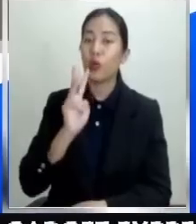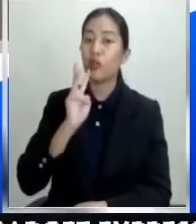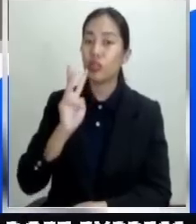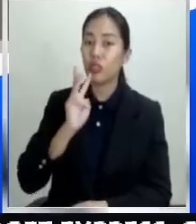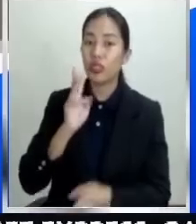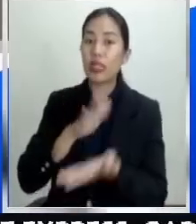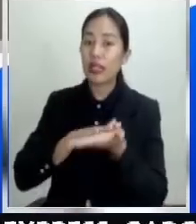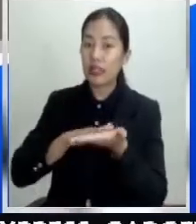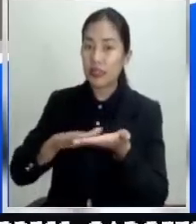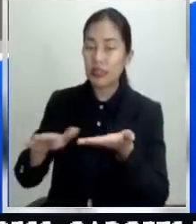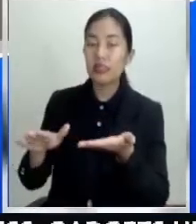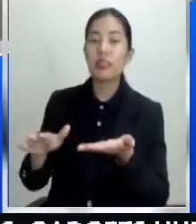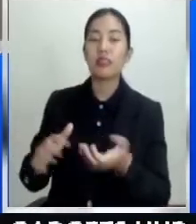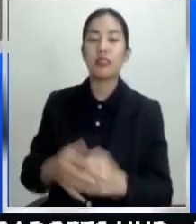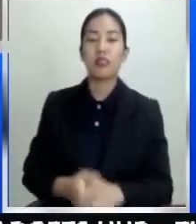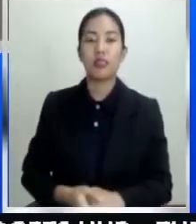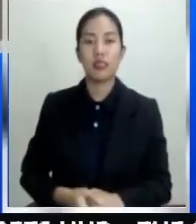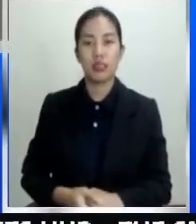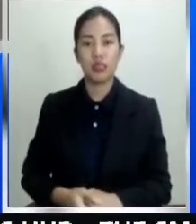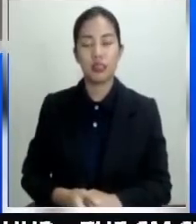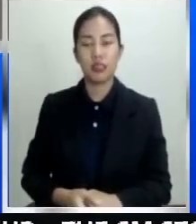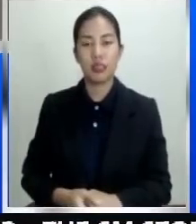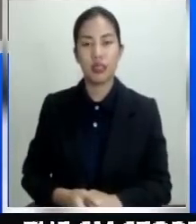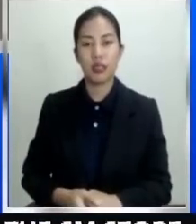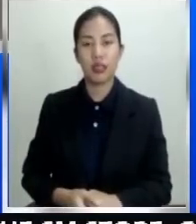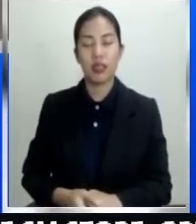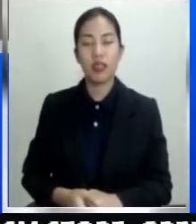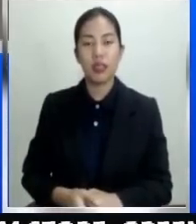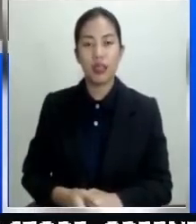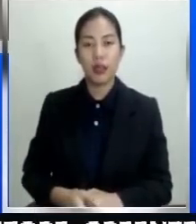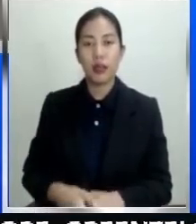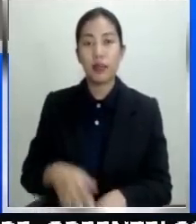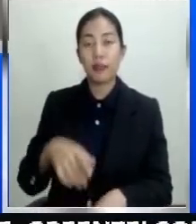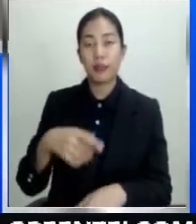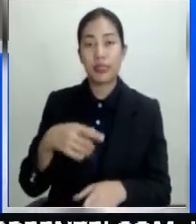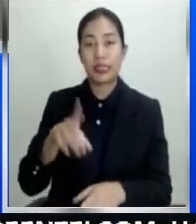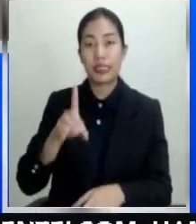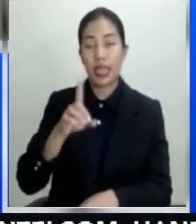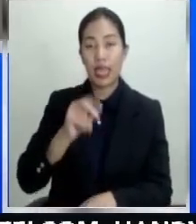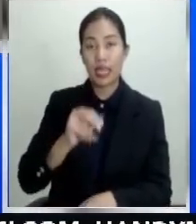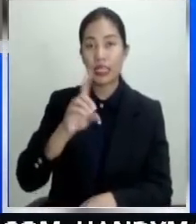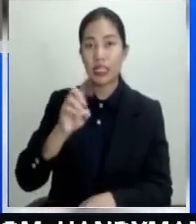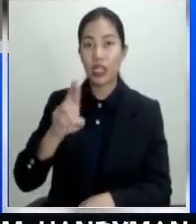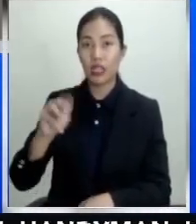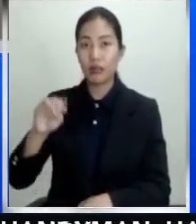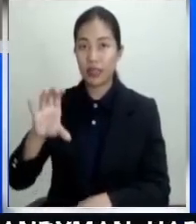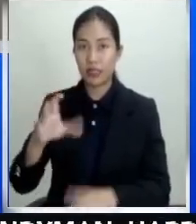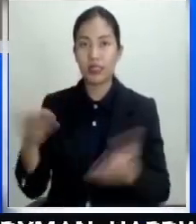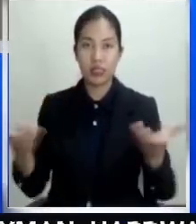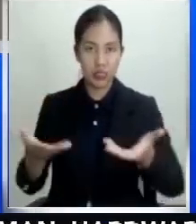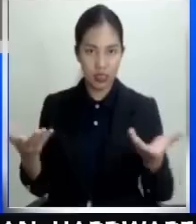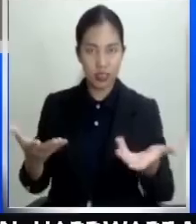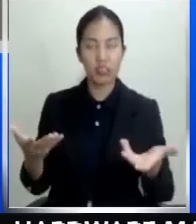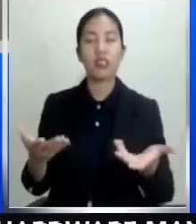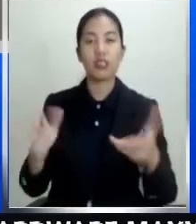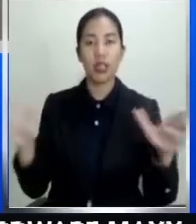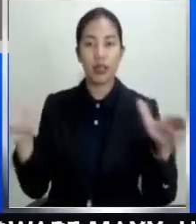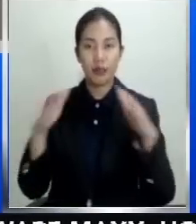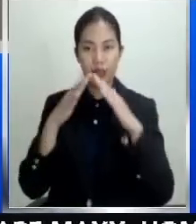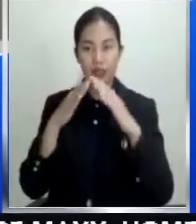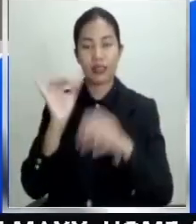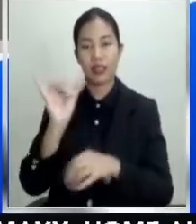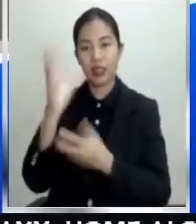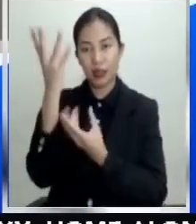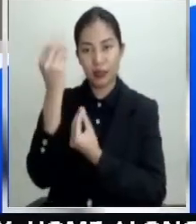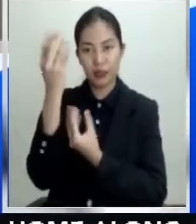ang water filtration machine ng NDRRMC dito sa mga evacuation center sa lalawigan ng Albay. At yan muna ang latest mula rito